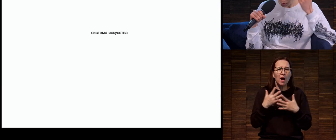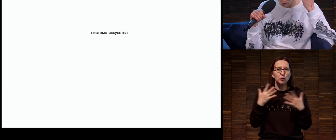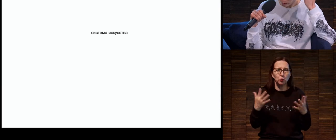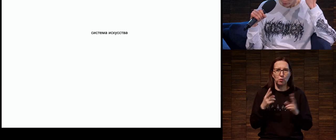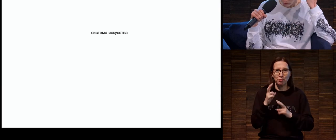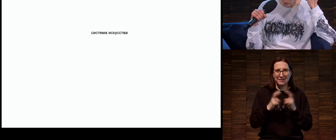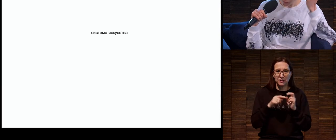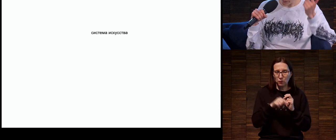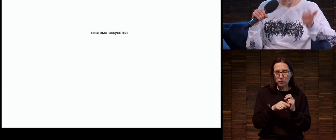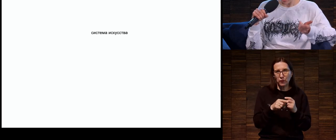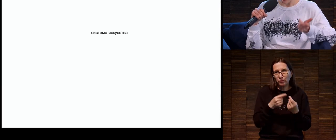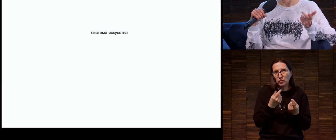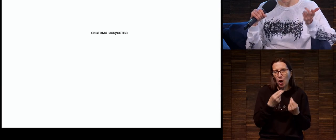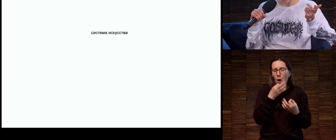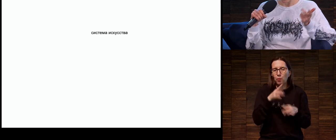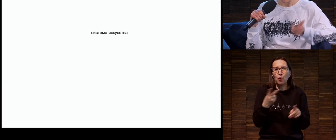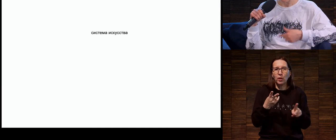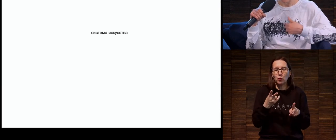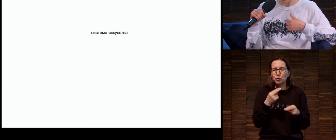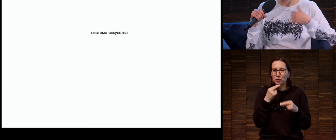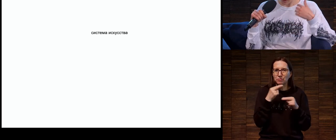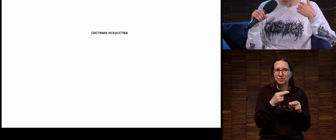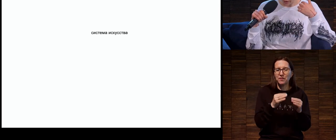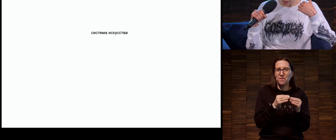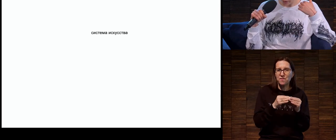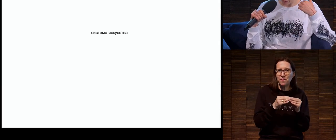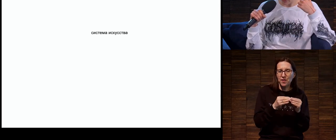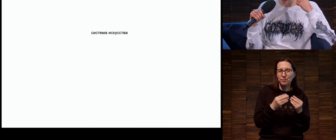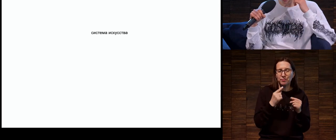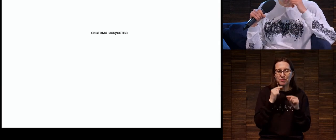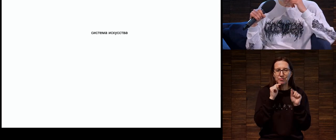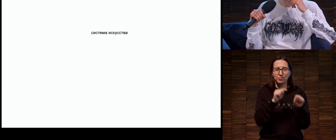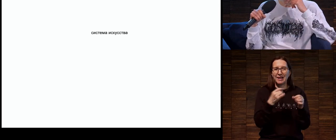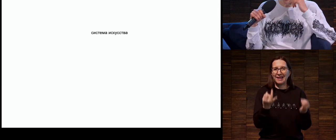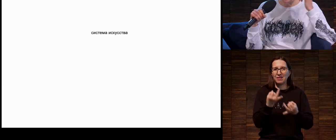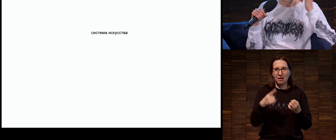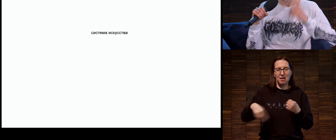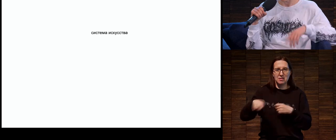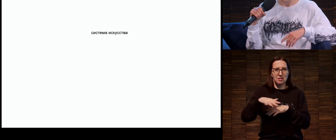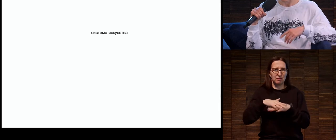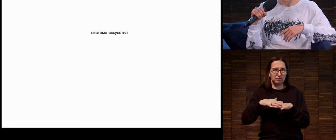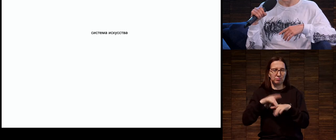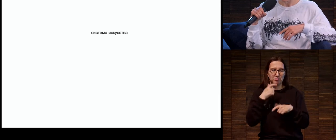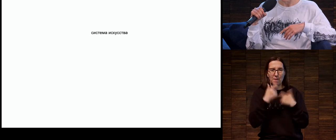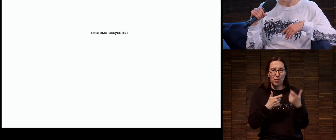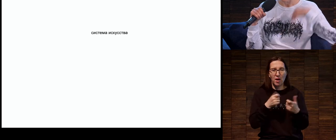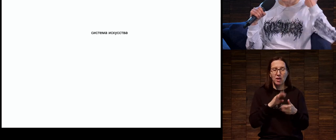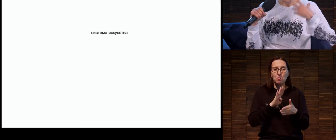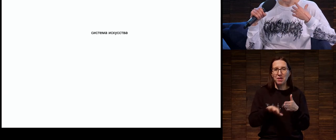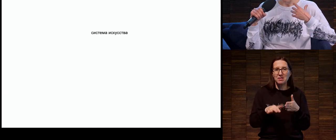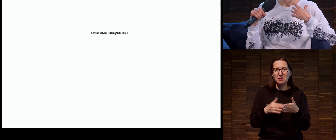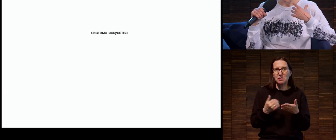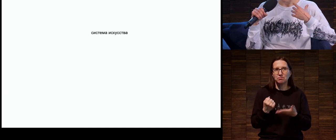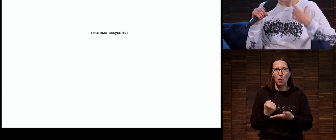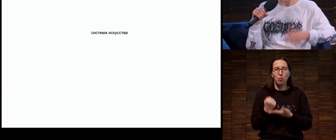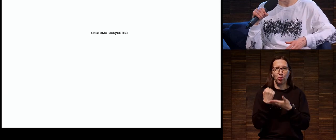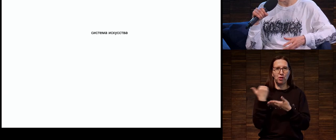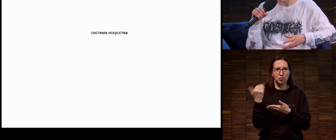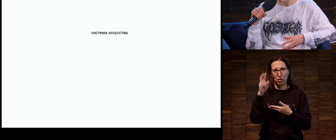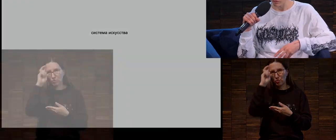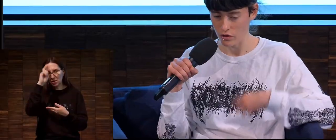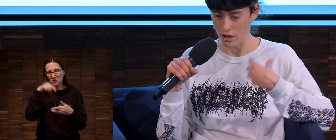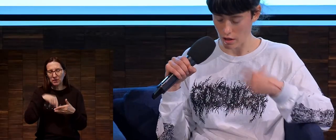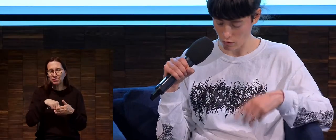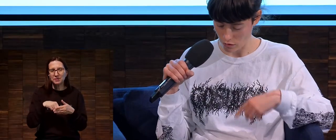ей нужно поддерживать внимание и интерес публики, и, соответственно, без должной господдержки